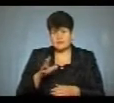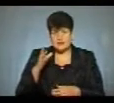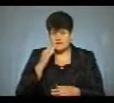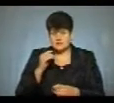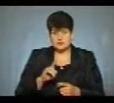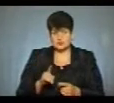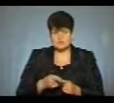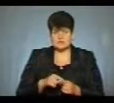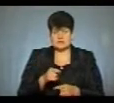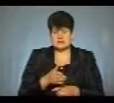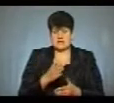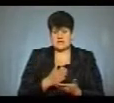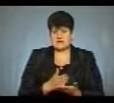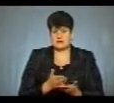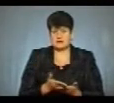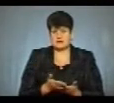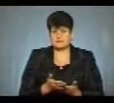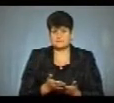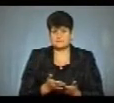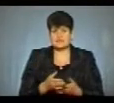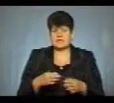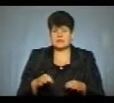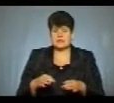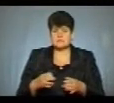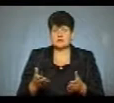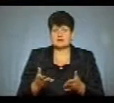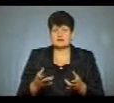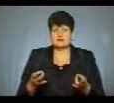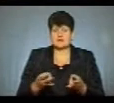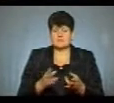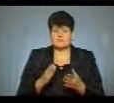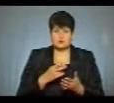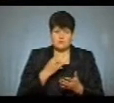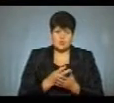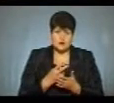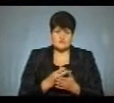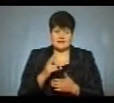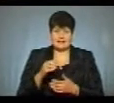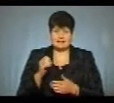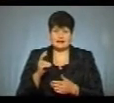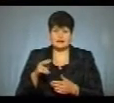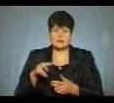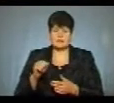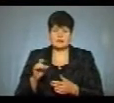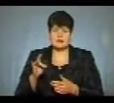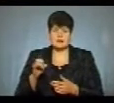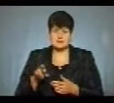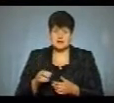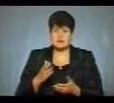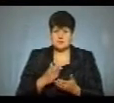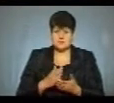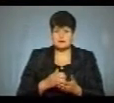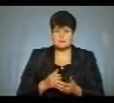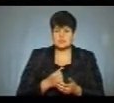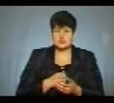є. Власне, це такий транспортний засіб, який потрібно показувати в декларації. І ми маємо, на жаль, переплати